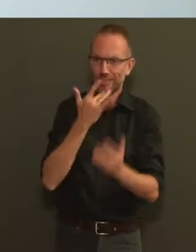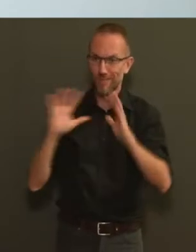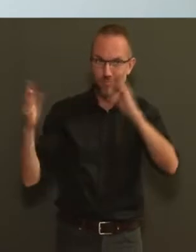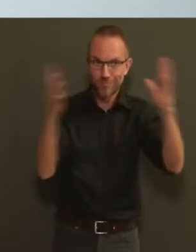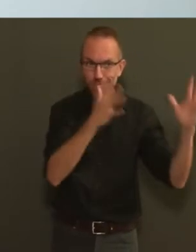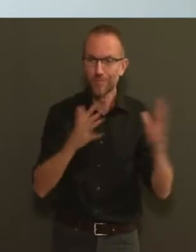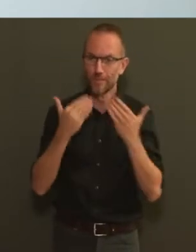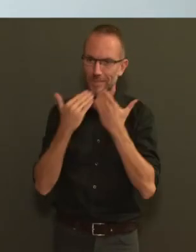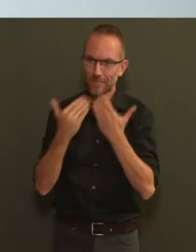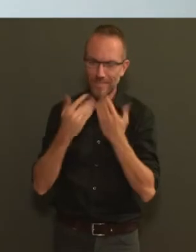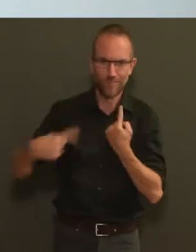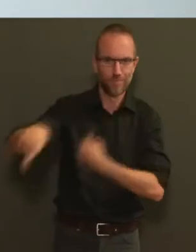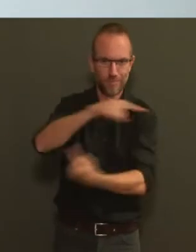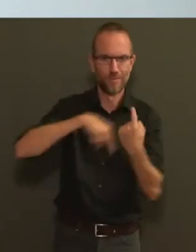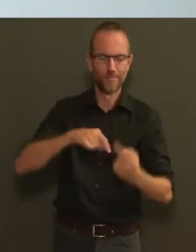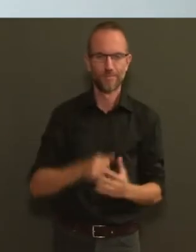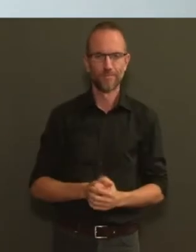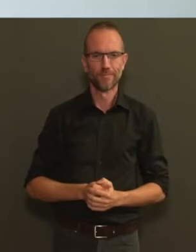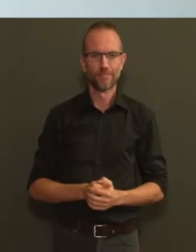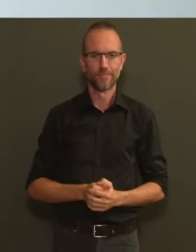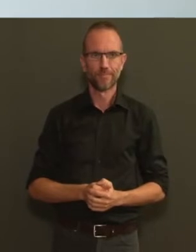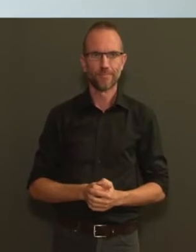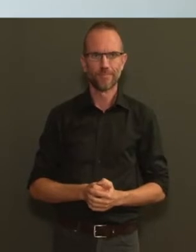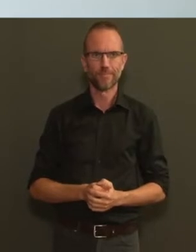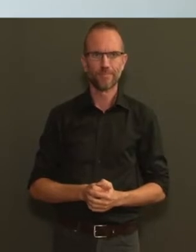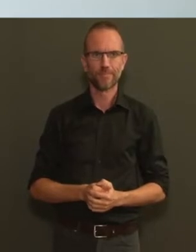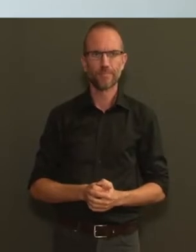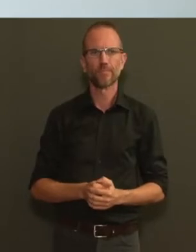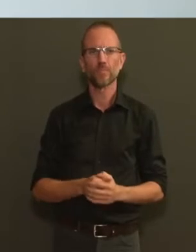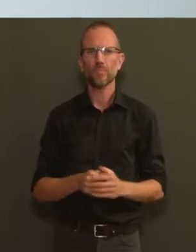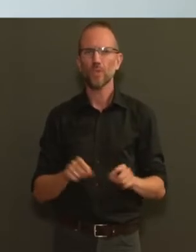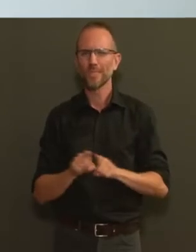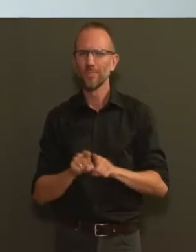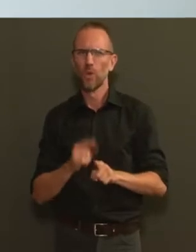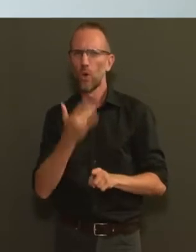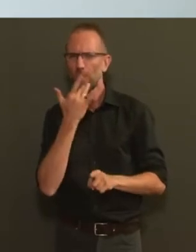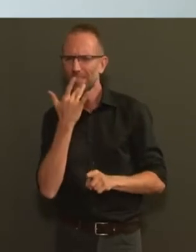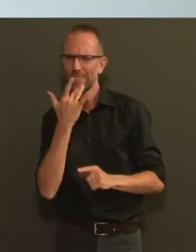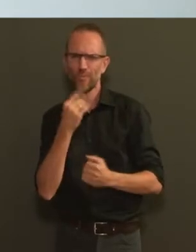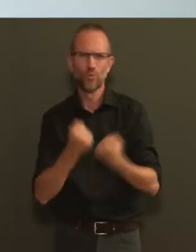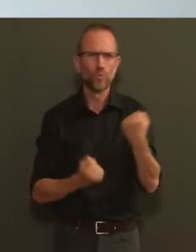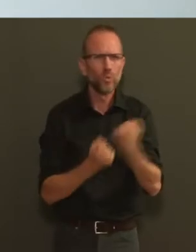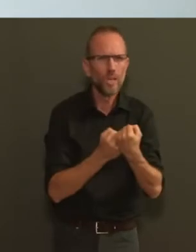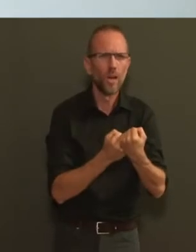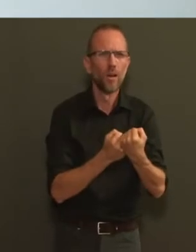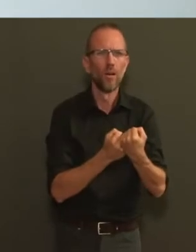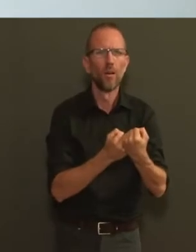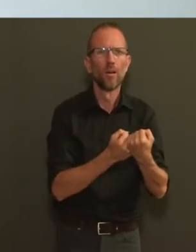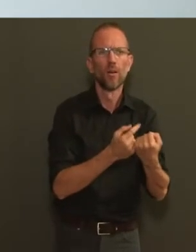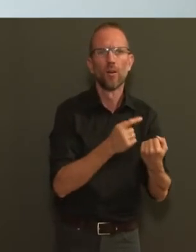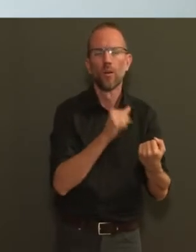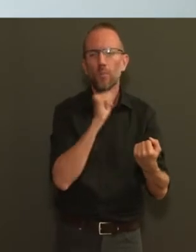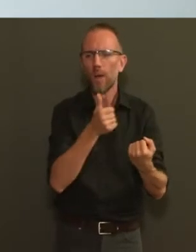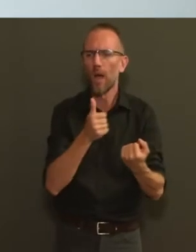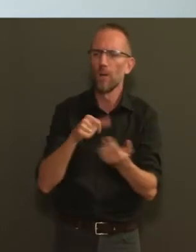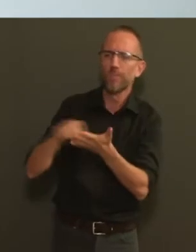Vous pouvez, sans dépenser 1 euro, dans les semaines et les mois qui viennent, faire des bonnes actions par rapport autour de